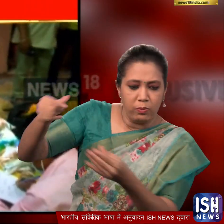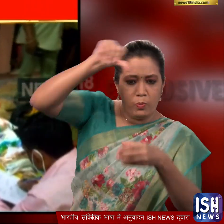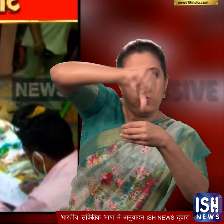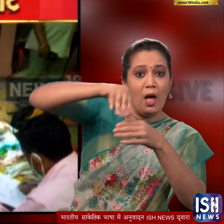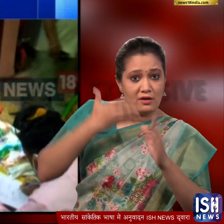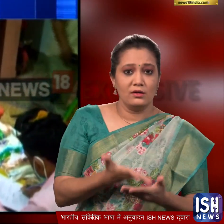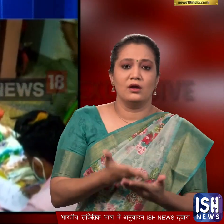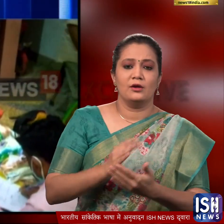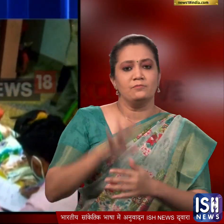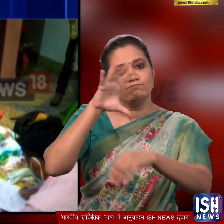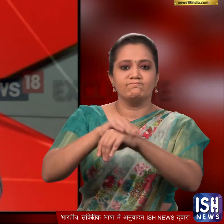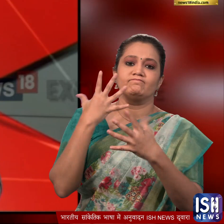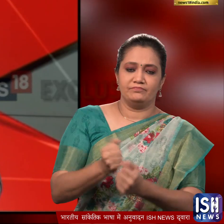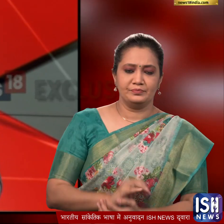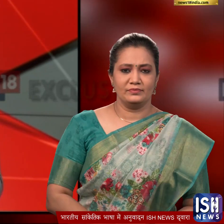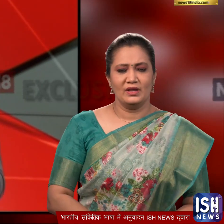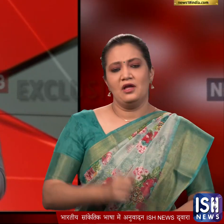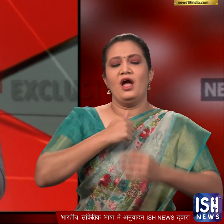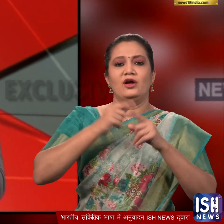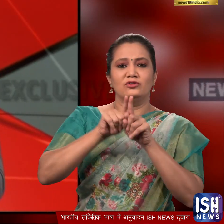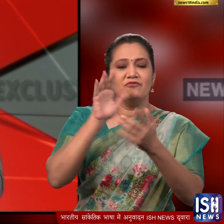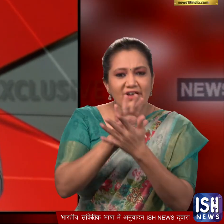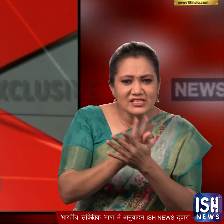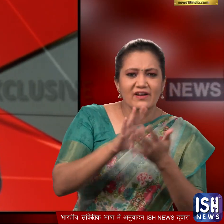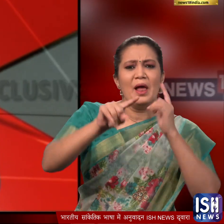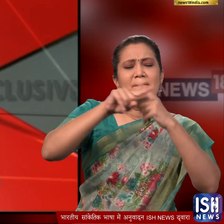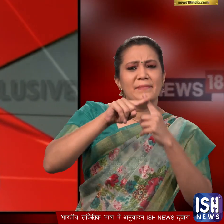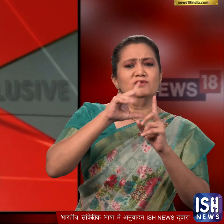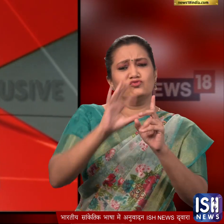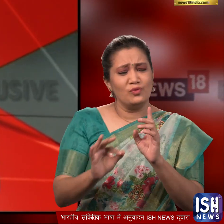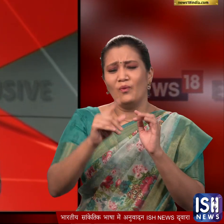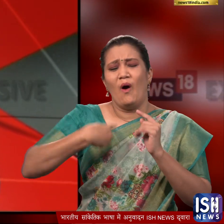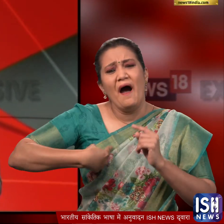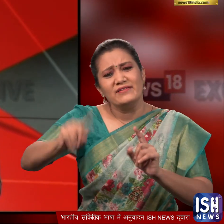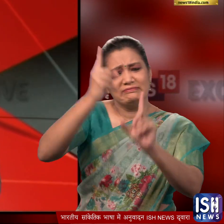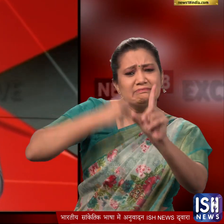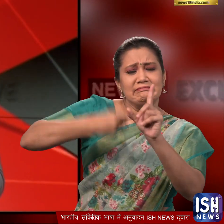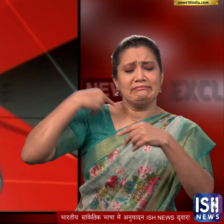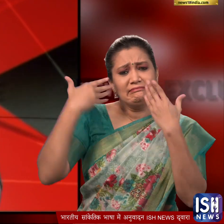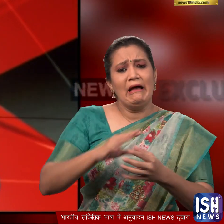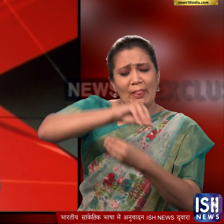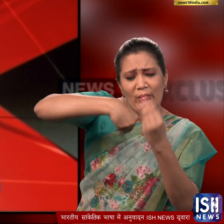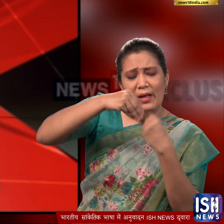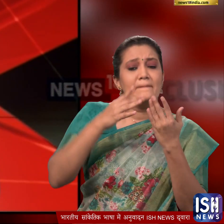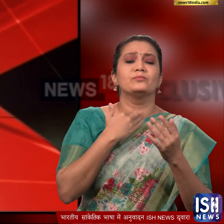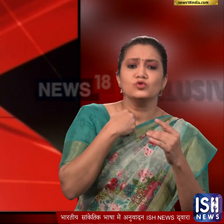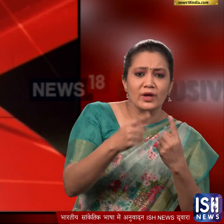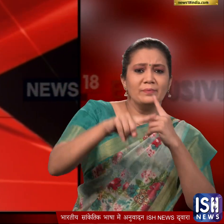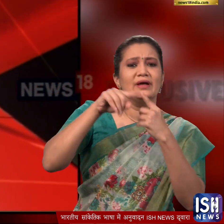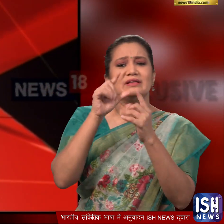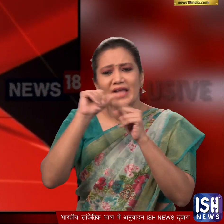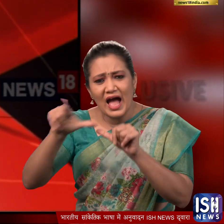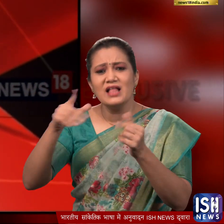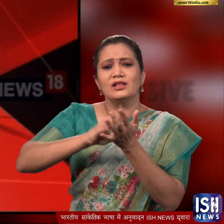अवैध कारोबार करते मिले। सौभाग्य की बात है कि हम सब त्योहार के मौके पर ही नहीं बल्कि पूरे साल मिलावटी चीजें ही खाते पीते हैं। सिर्फ मिठाई नहीं